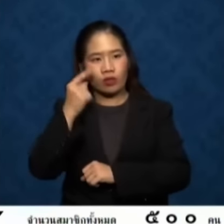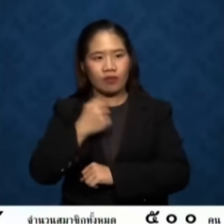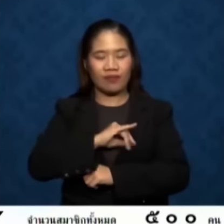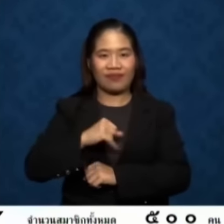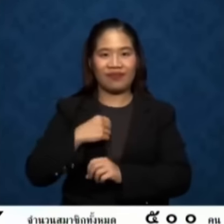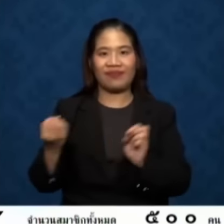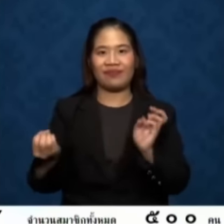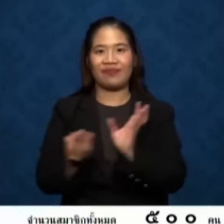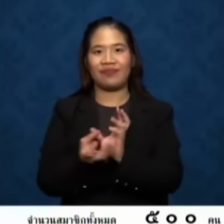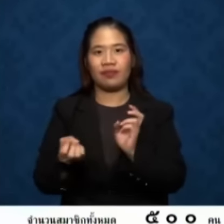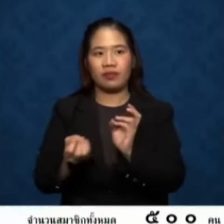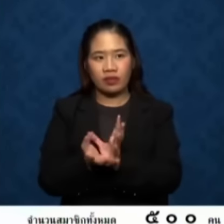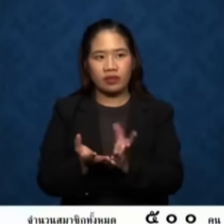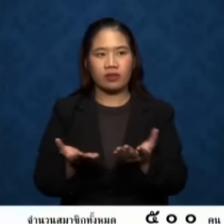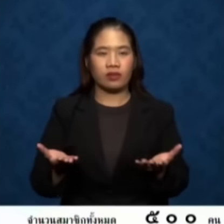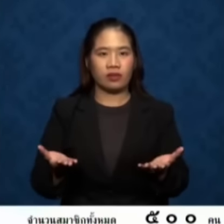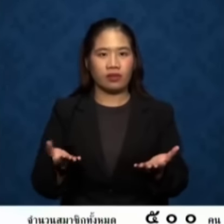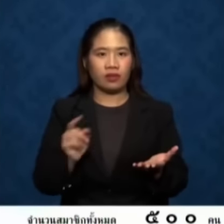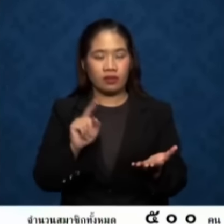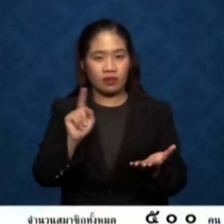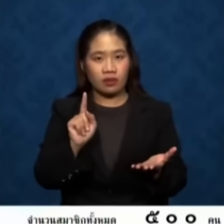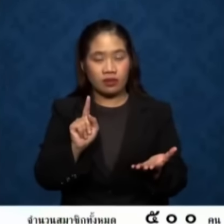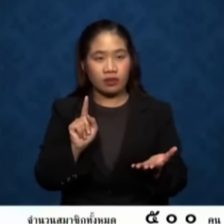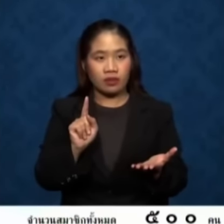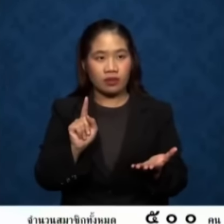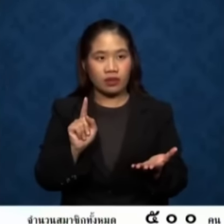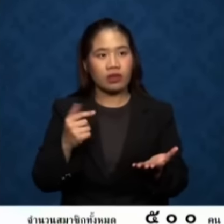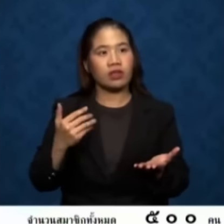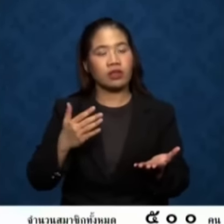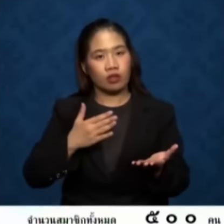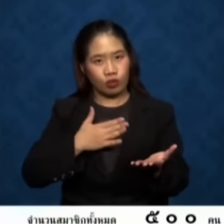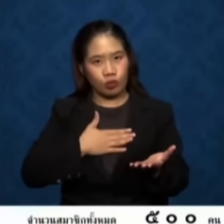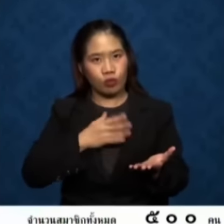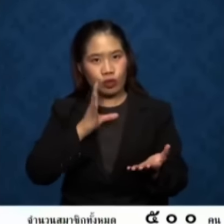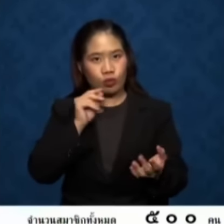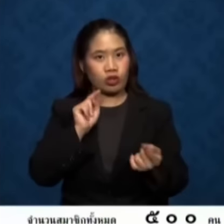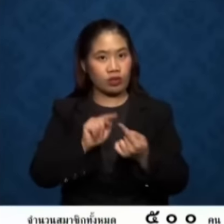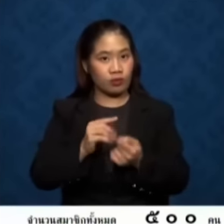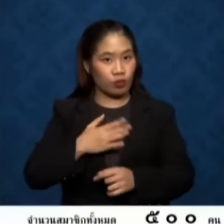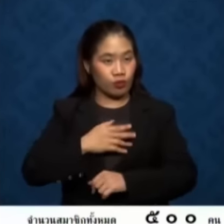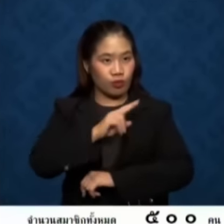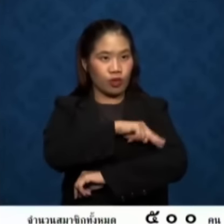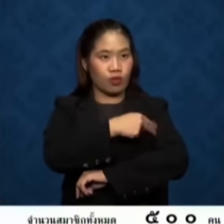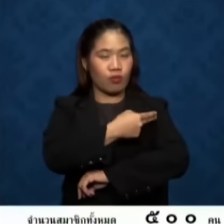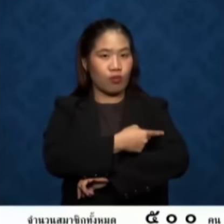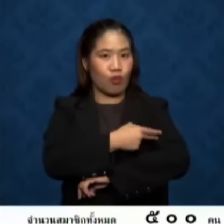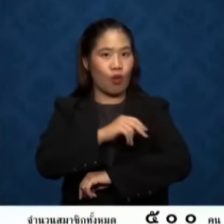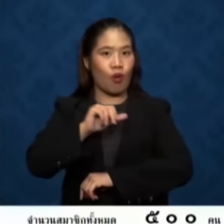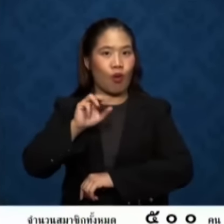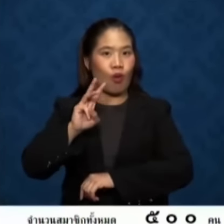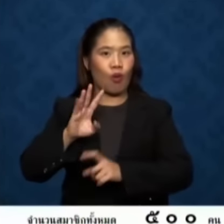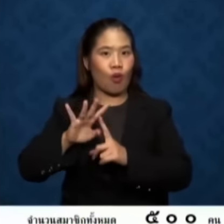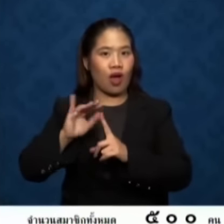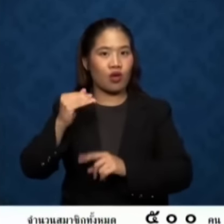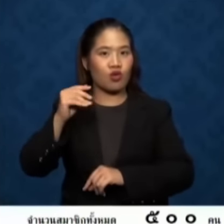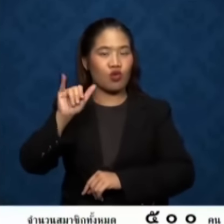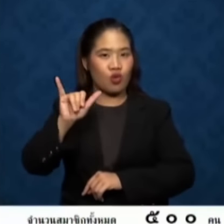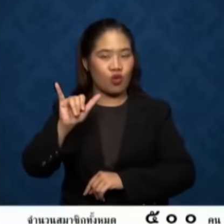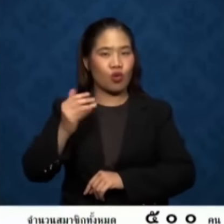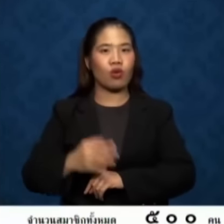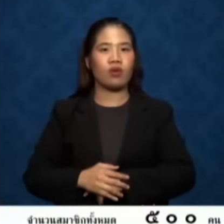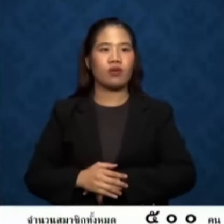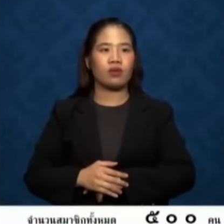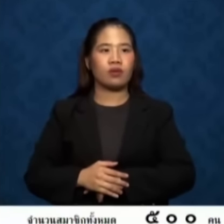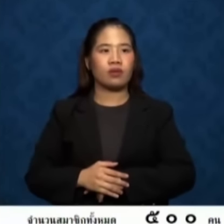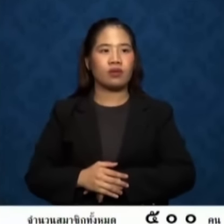ายคือที่มีถึงผมก็มีคุณหมอวาโยท่านชั